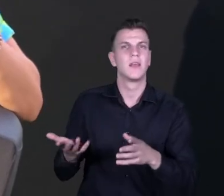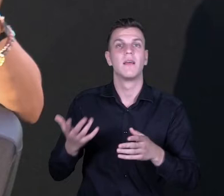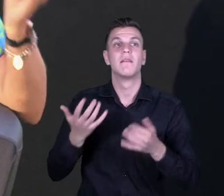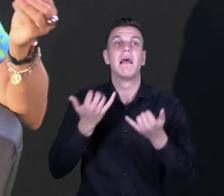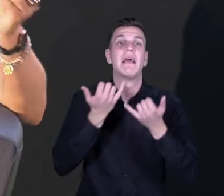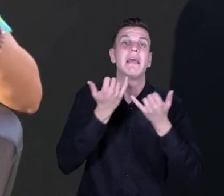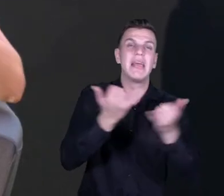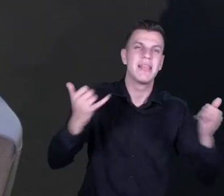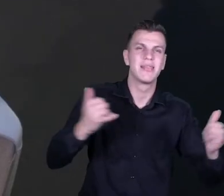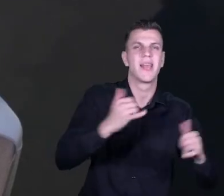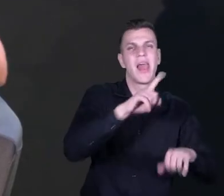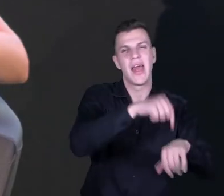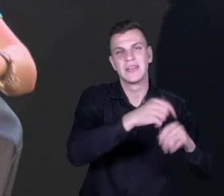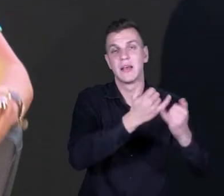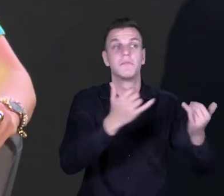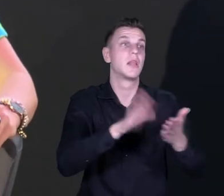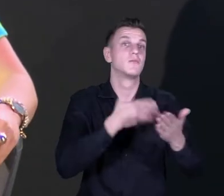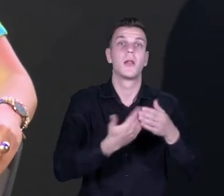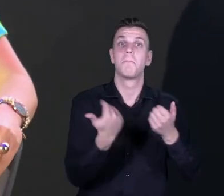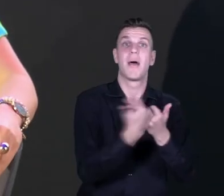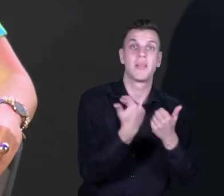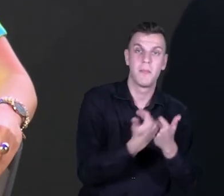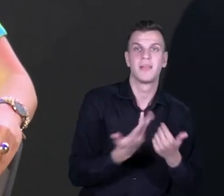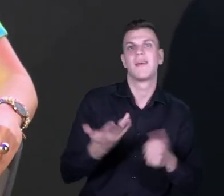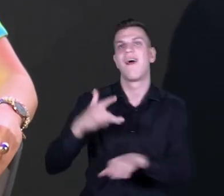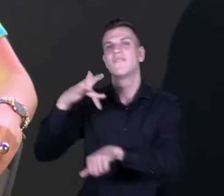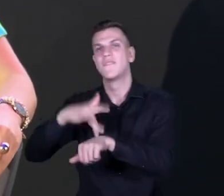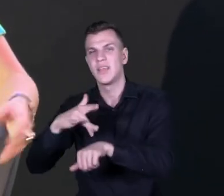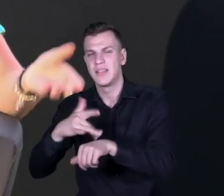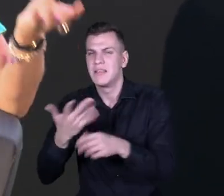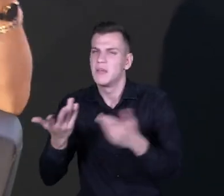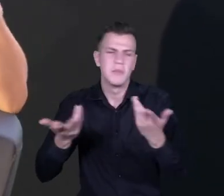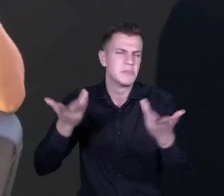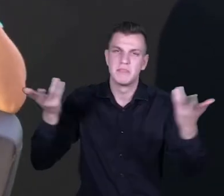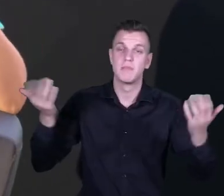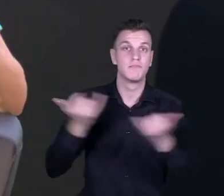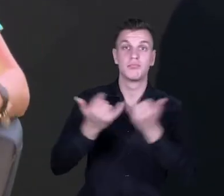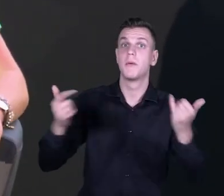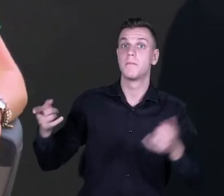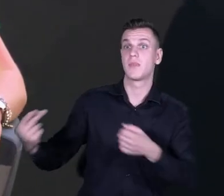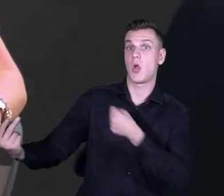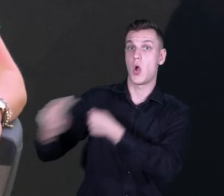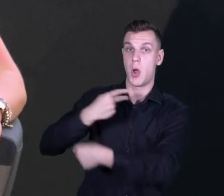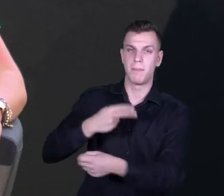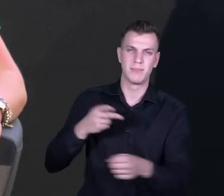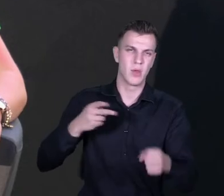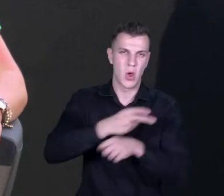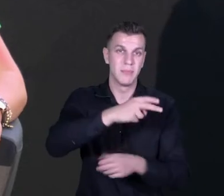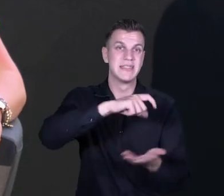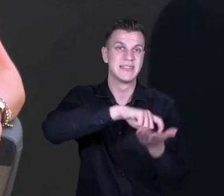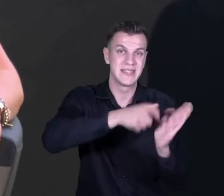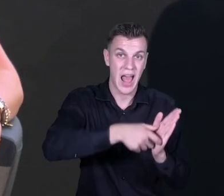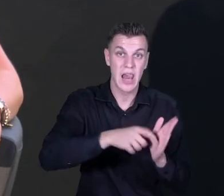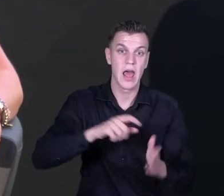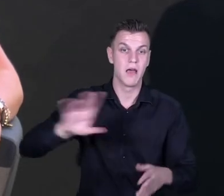przedmiotach to myślę, że działanie matematyczne na przykład i wynik. I kiedy uczniowie już wszyscy wchodząc do gabinetu wylosowali te elementy,